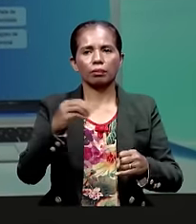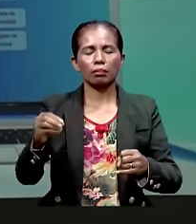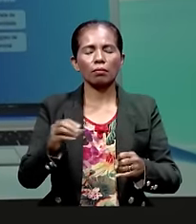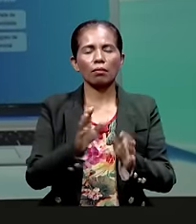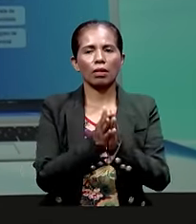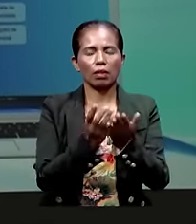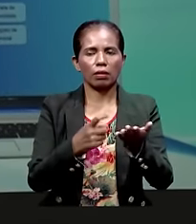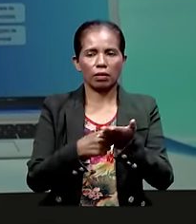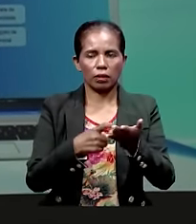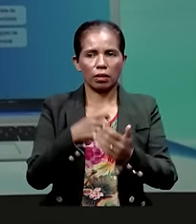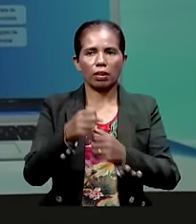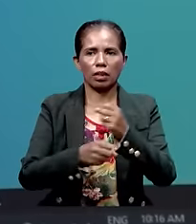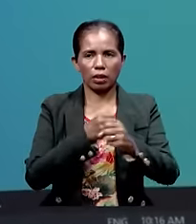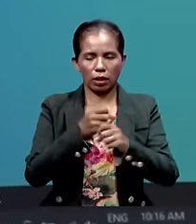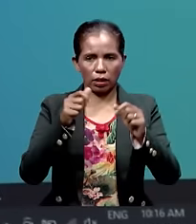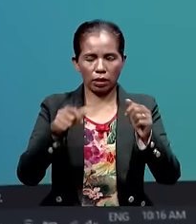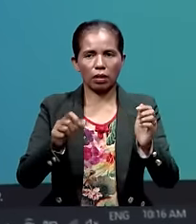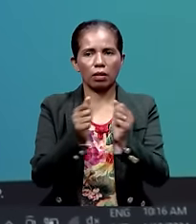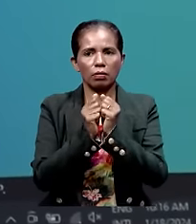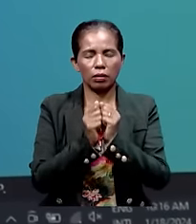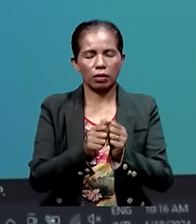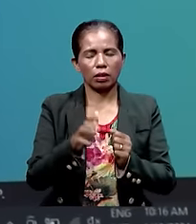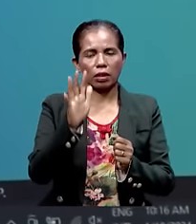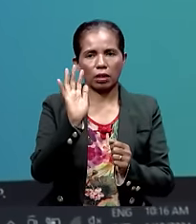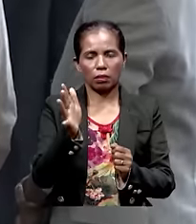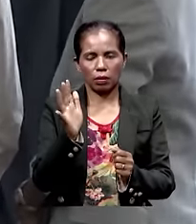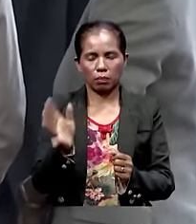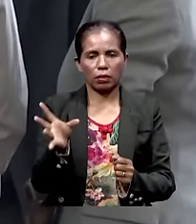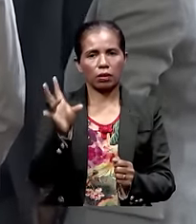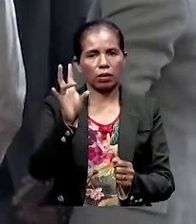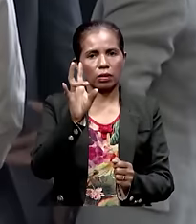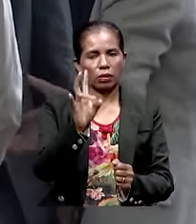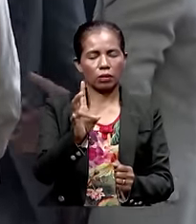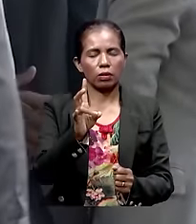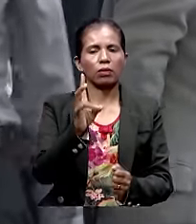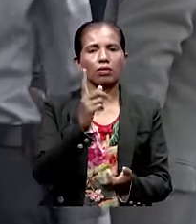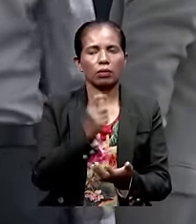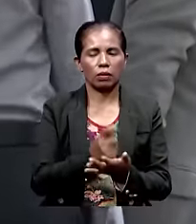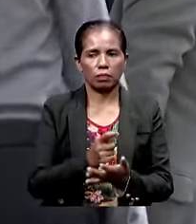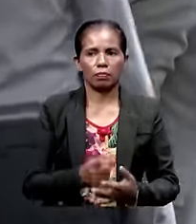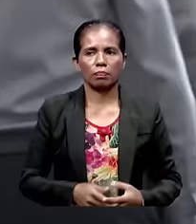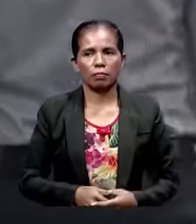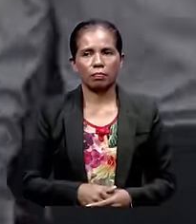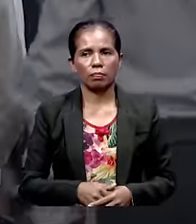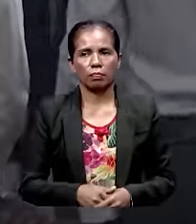kaderneta pasaporte tinan dene hamutu krihun 5 nulu resing hitung Santina Simões, David Gonçalves, Yemen.